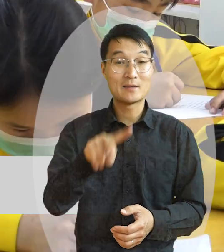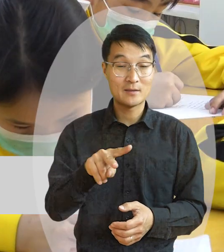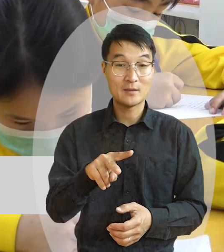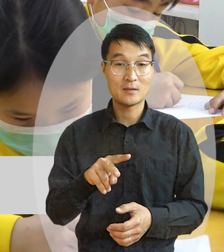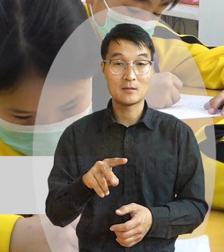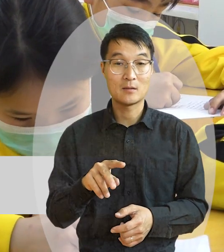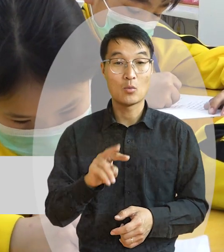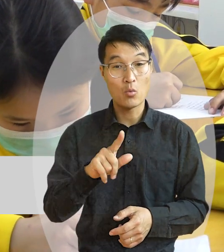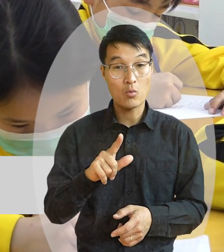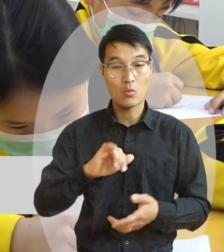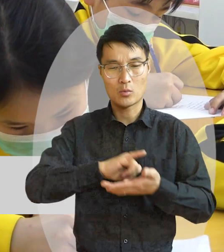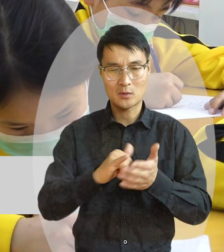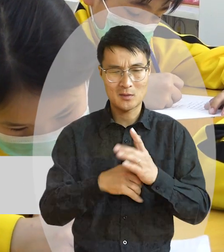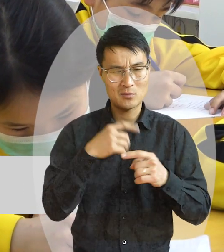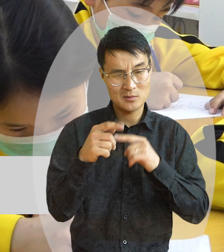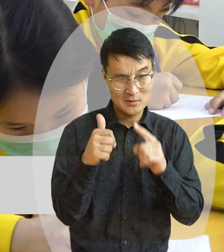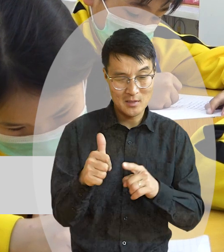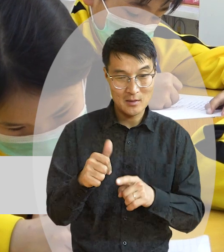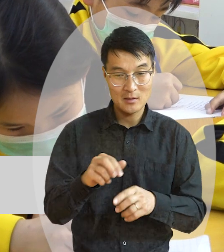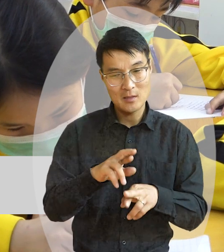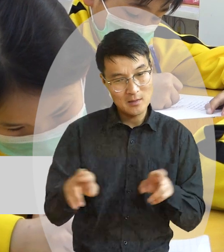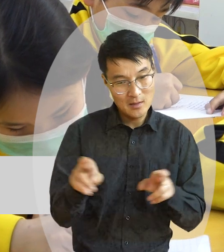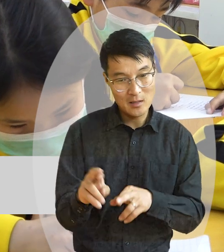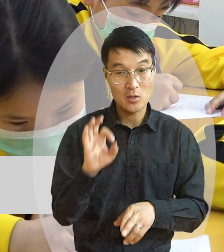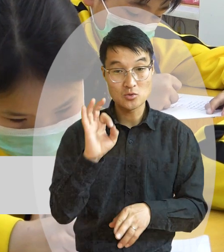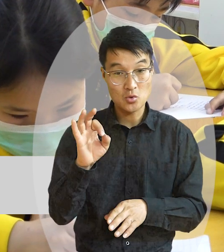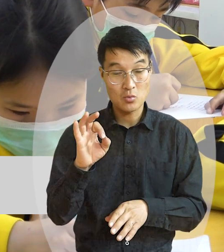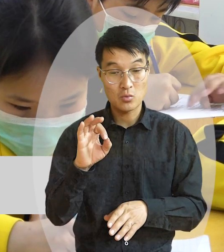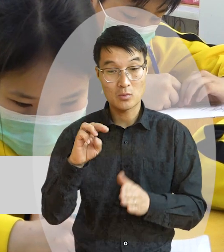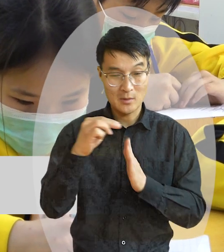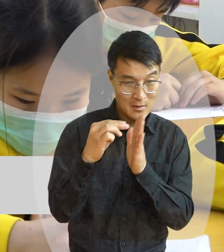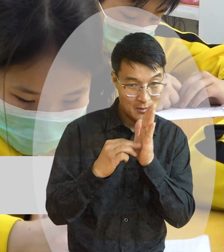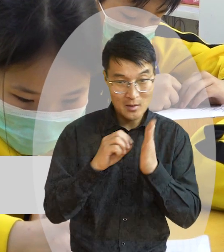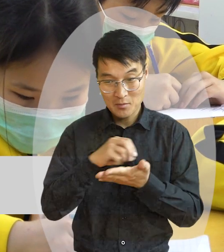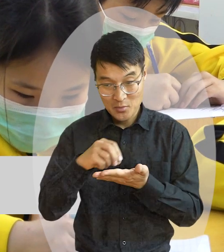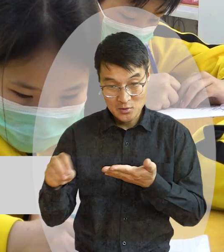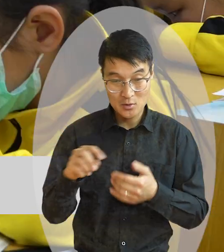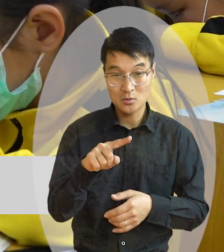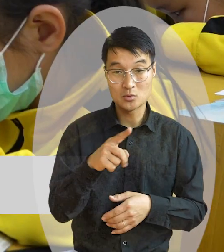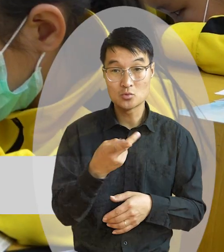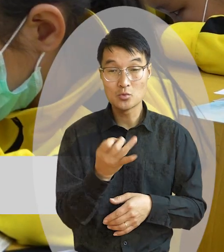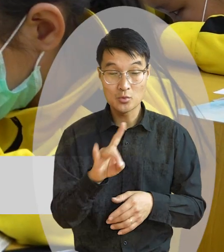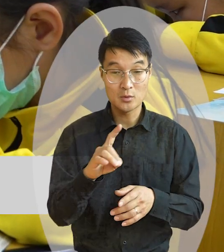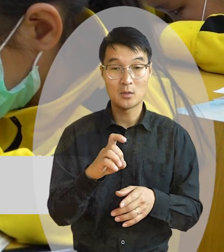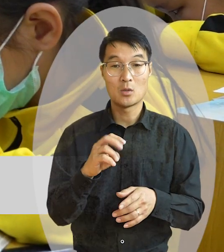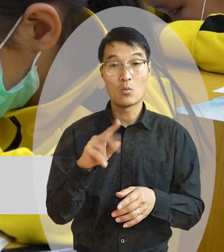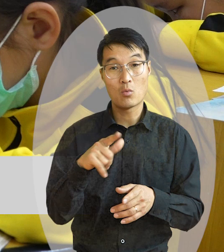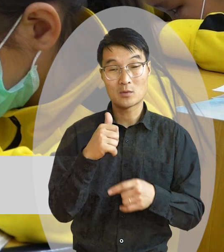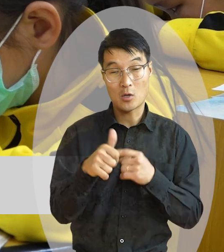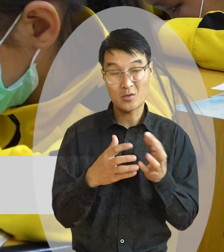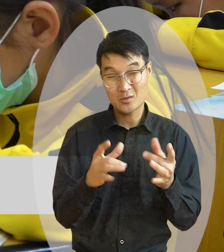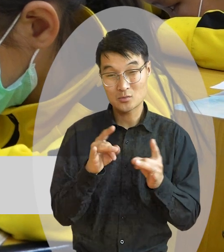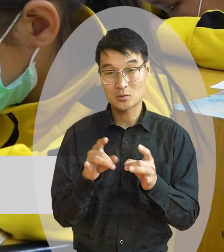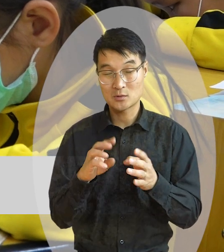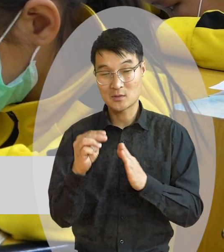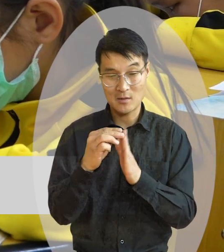байгаа. Хүүхэд залуучуудыг номтой нөхөрлүүлэх олон нийтийн соёон гэгэрүүлэх зорилгоор анхудаа зохион байгуулагдаж байгаа Захим Номын сангийн уралдаанд